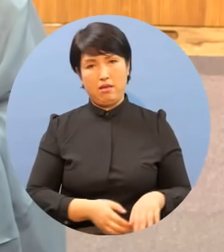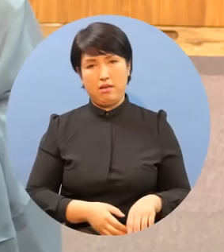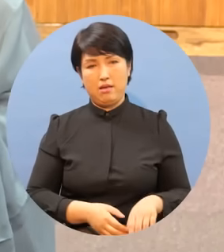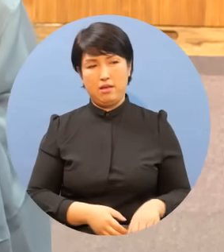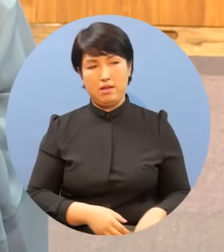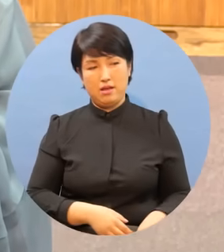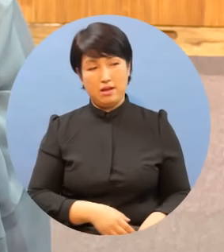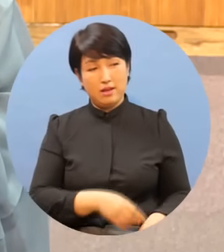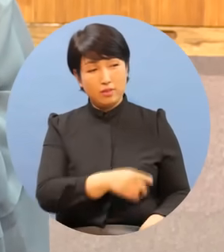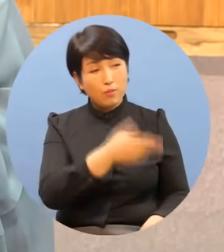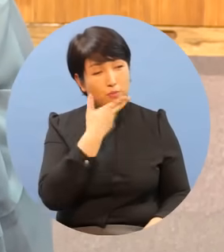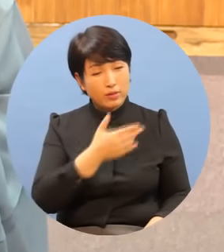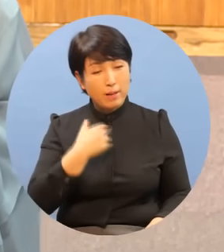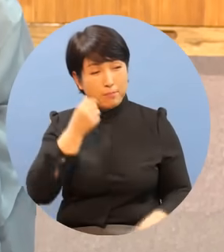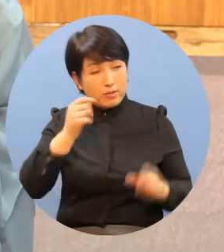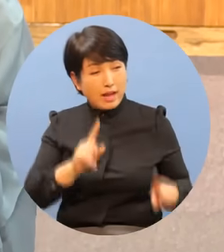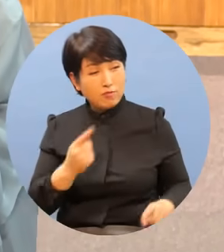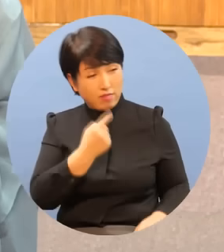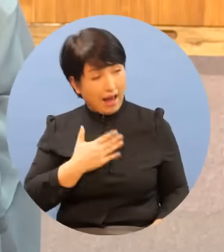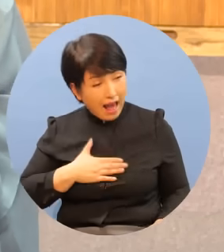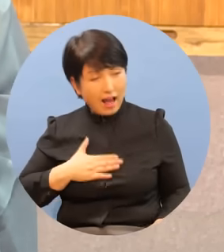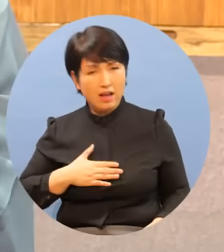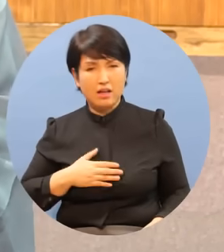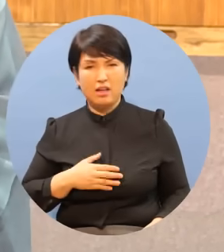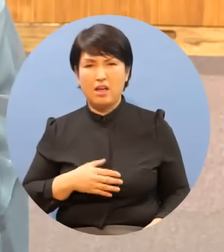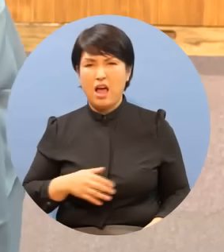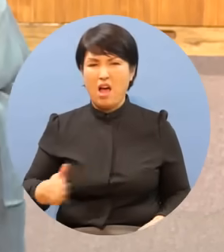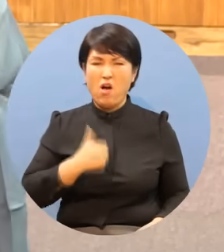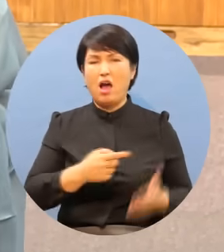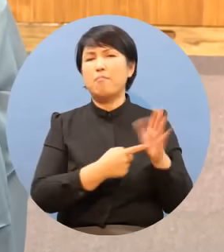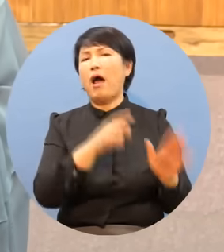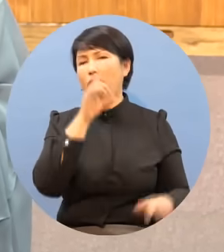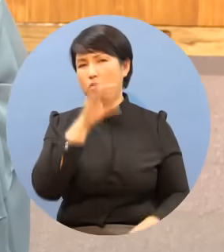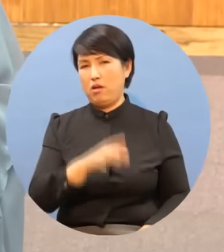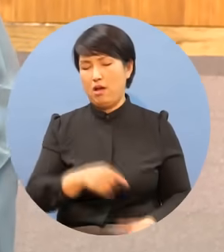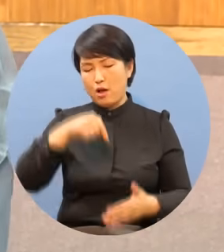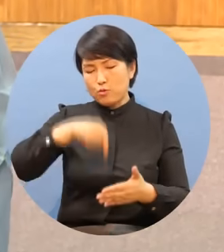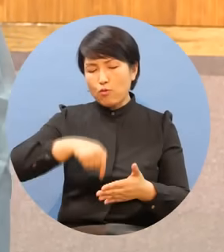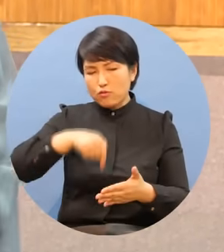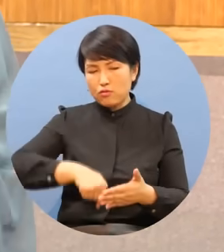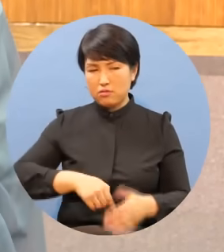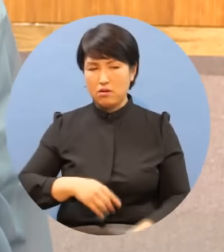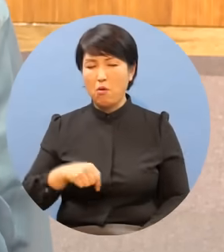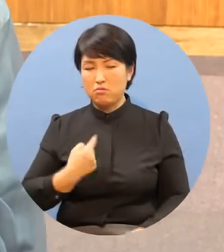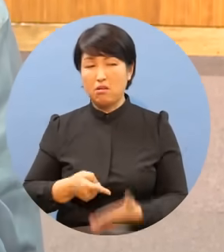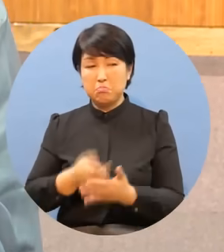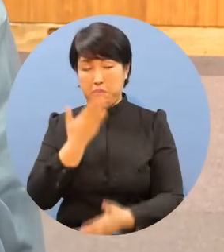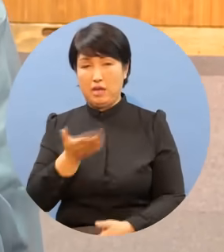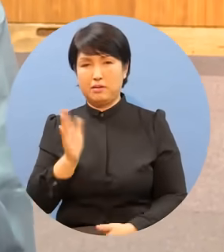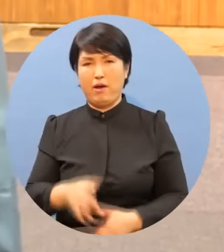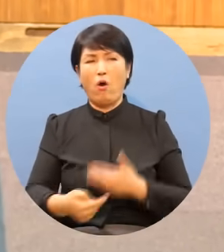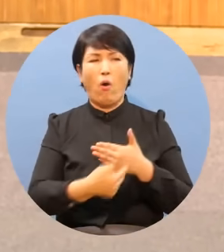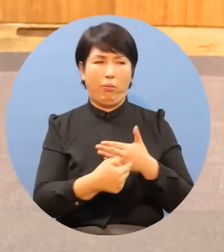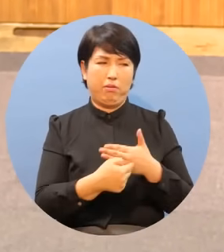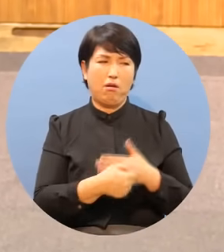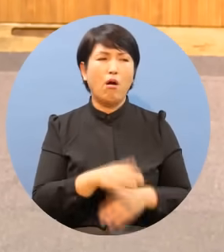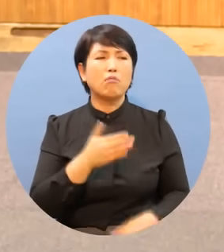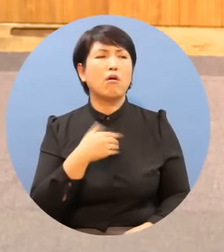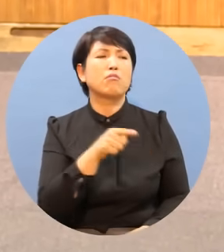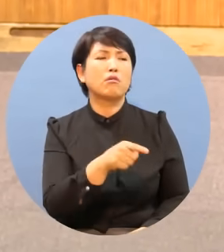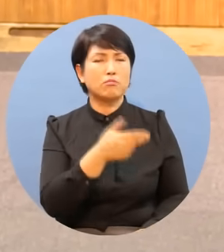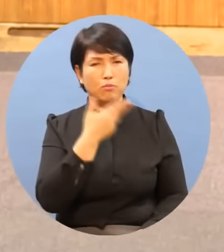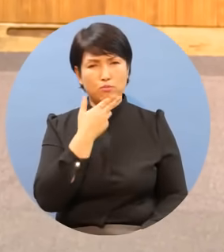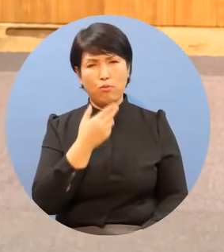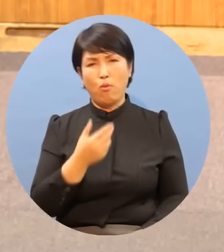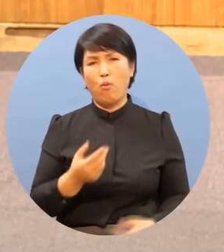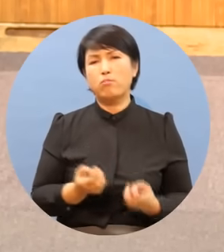그래 네 없다고 내 못 사나 이러면 안 돼요. 속으로는 그렇더라도 겉으로는 어떻게 한다. 아이고 당신